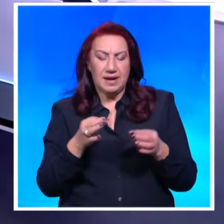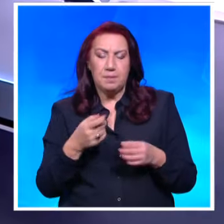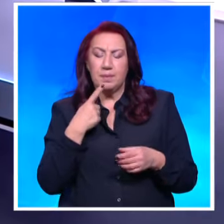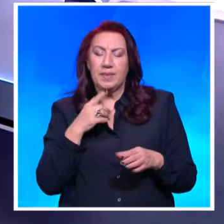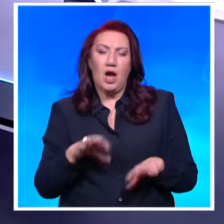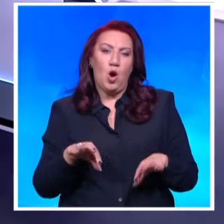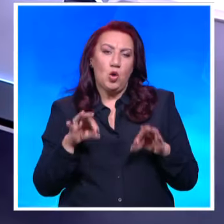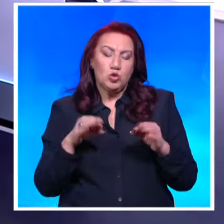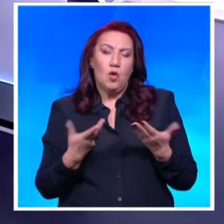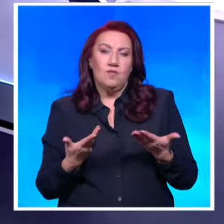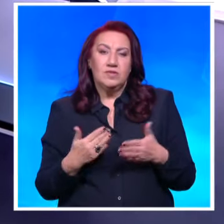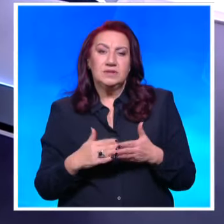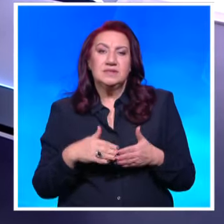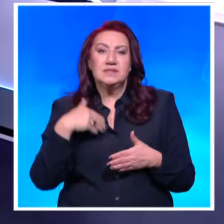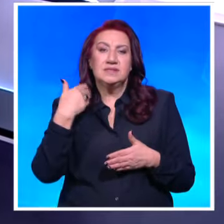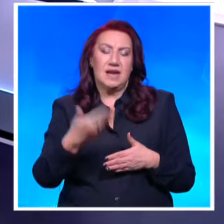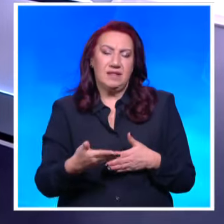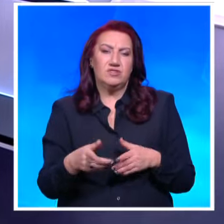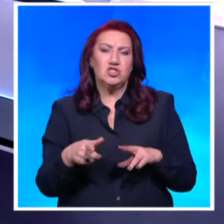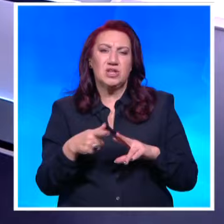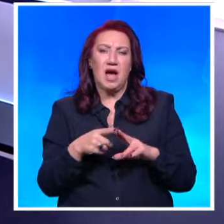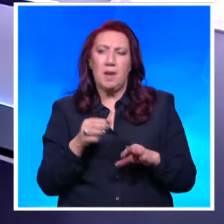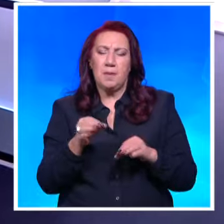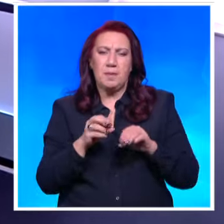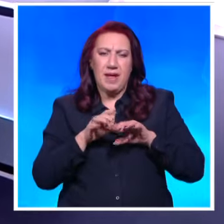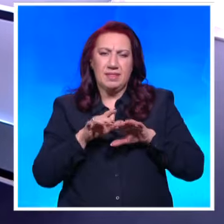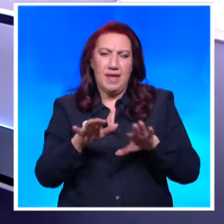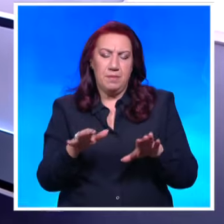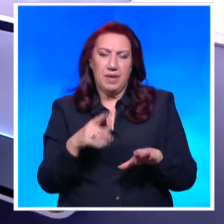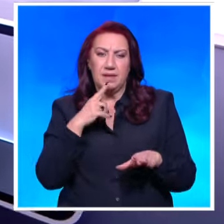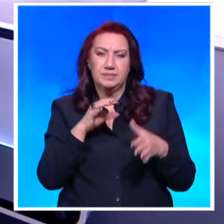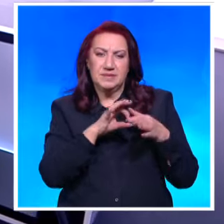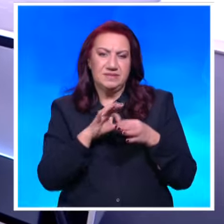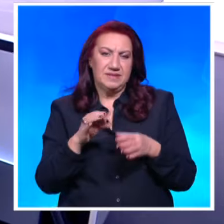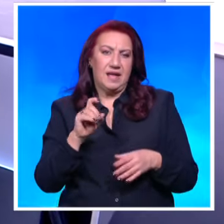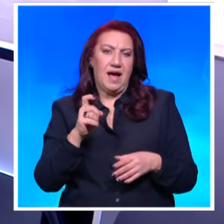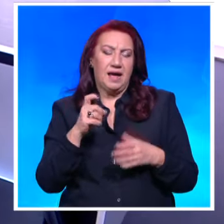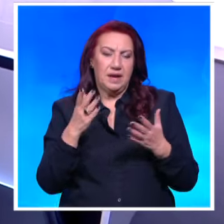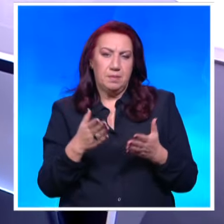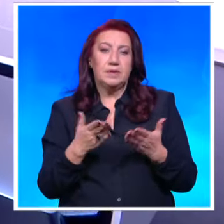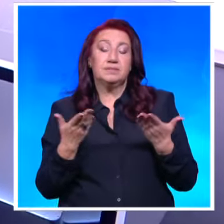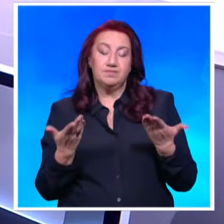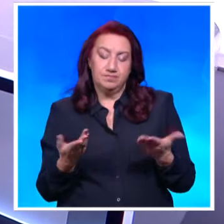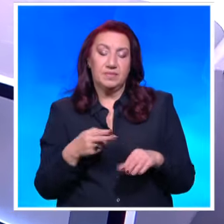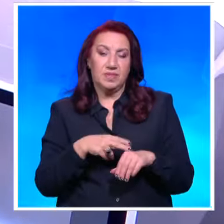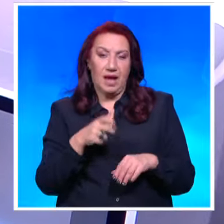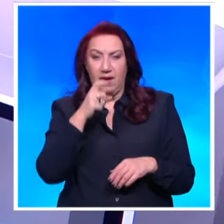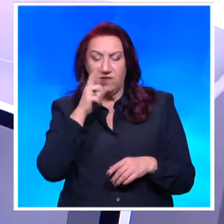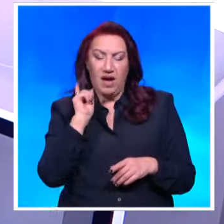за една евентуална следваща пандемия, предизвикана от нов грипен вирус. Да, явно е важно.